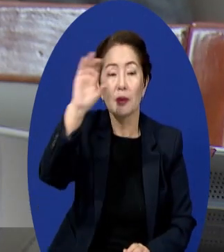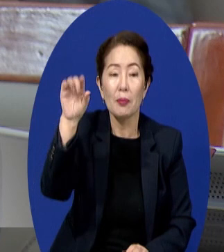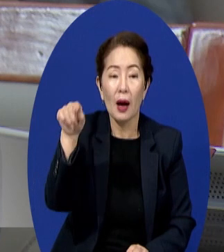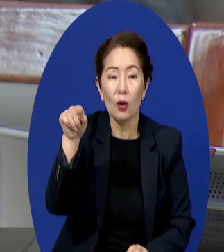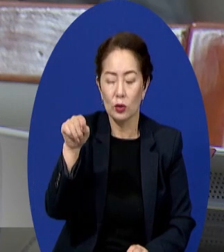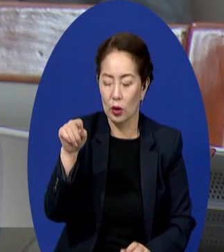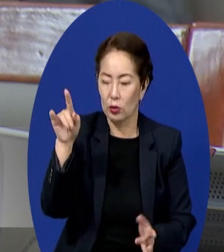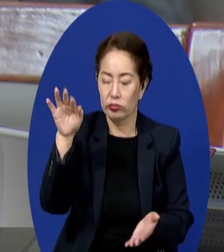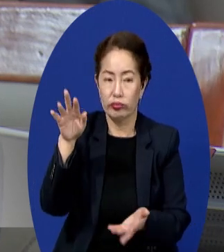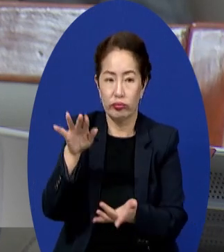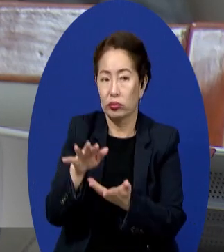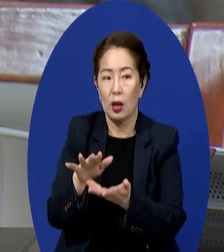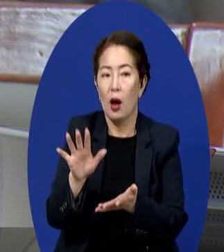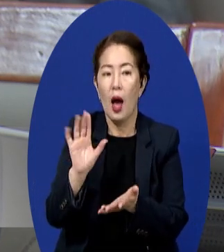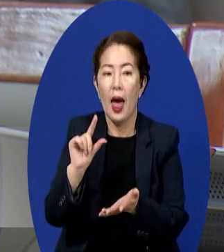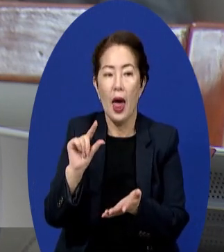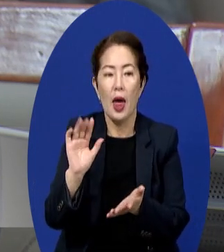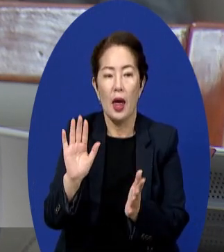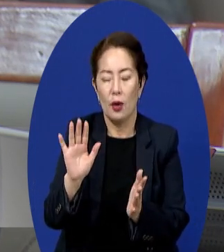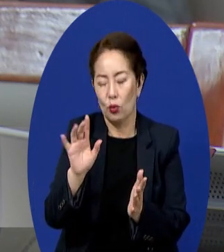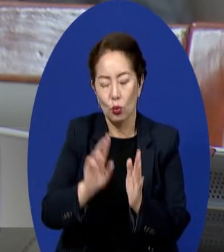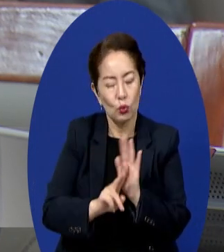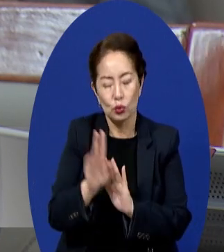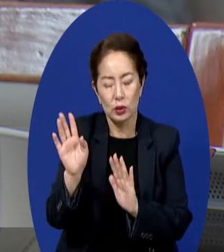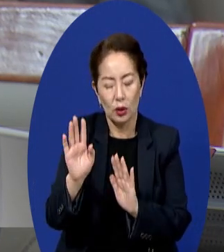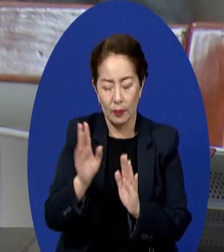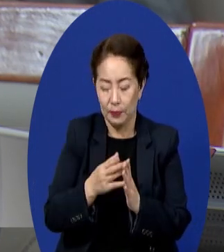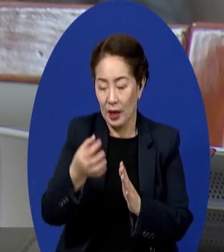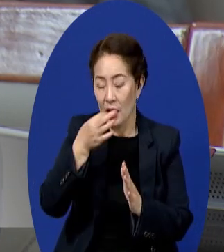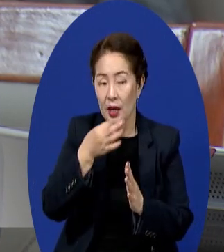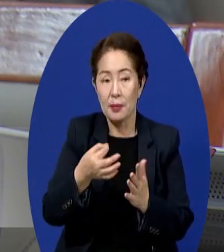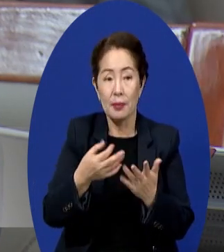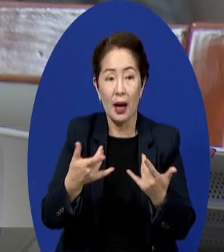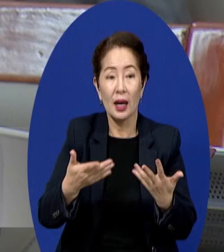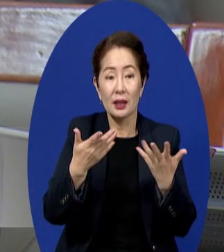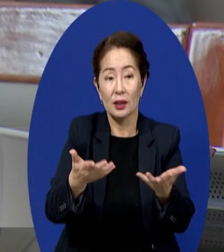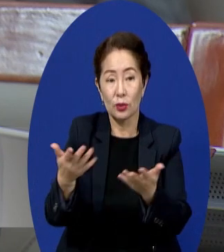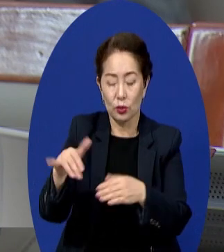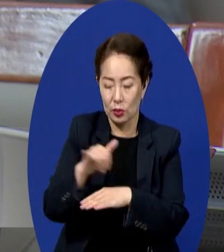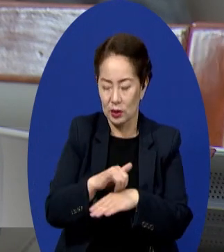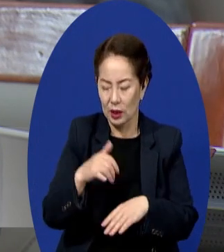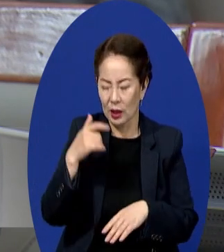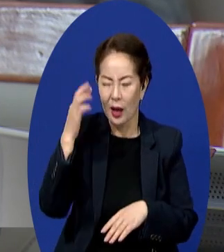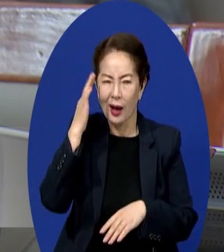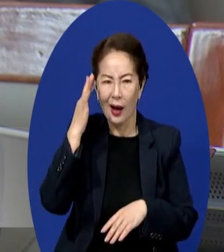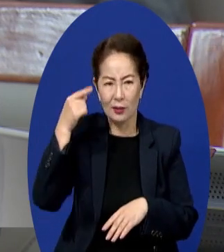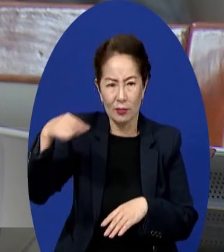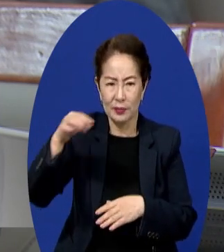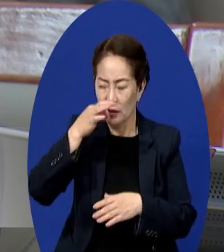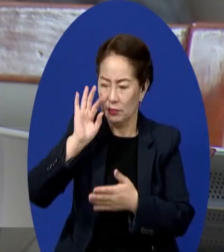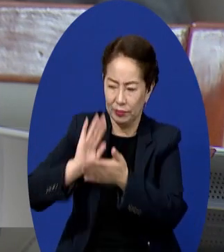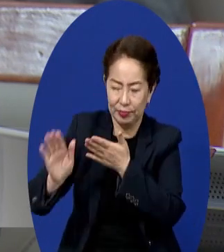хараахан хомсдол үүсчээгүй байна. За мөн эм хангамж нийлүүлэх байгууллага манай улс өөрөө дийлэнх хувийг импортлж авчирдаг эм